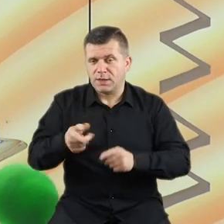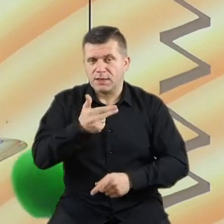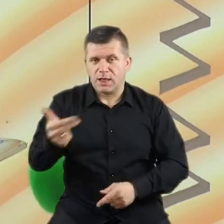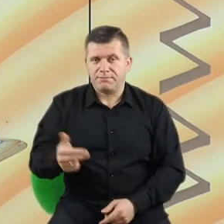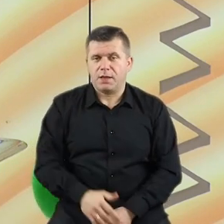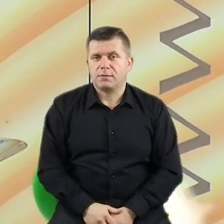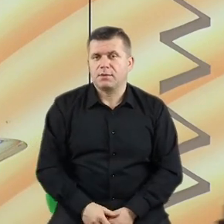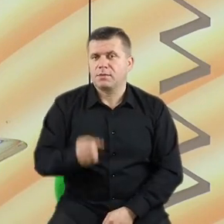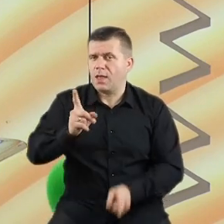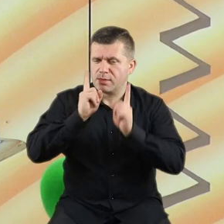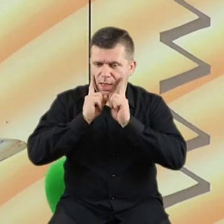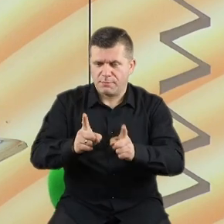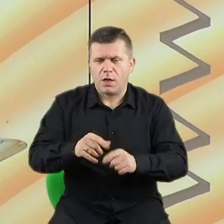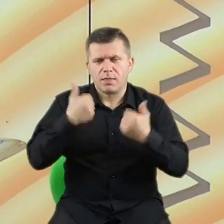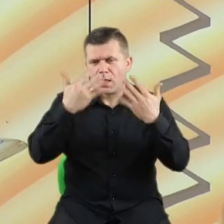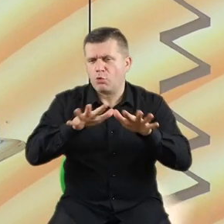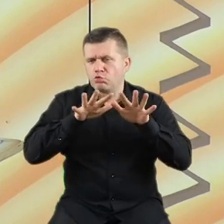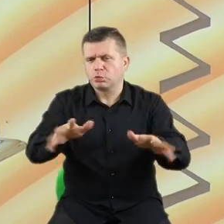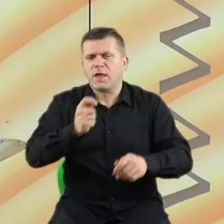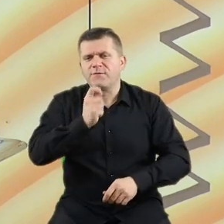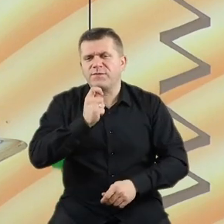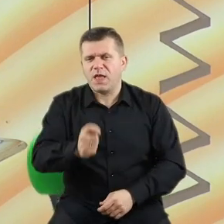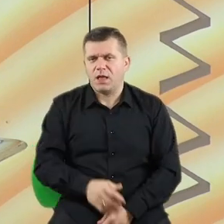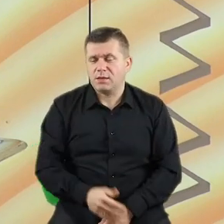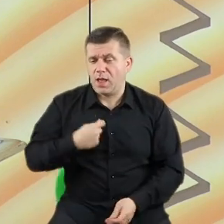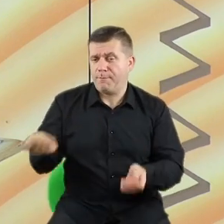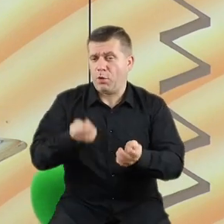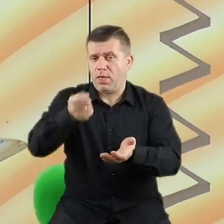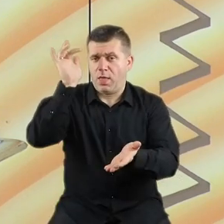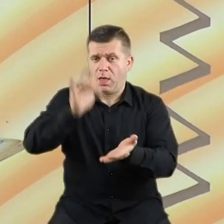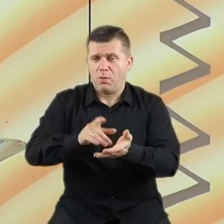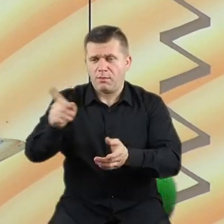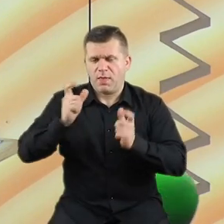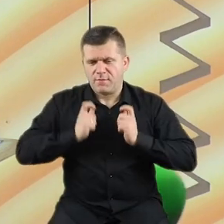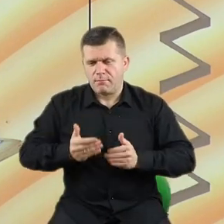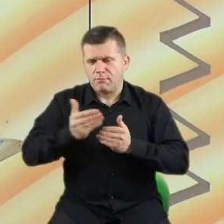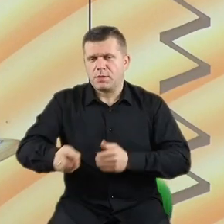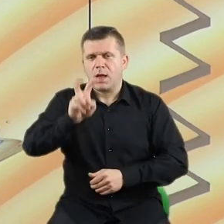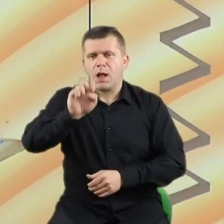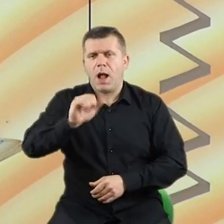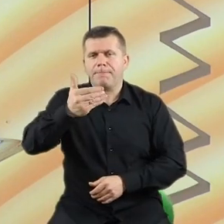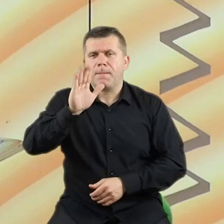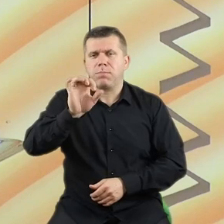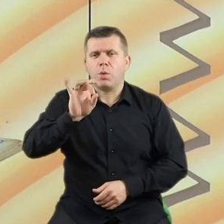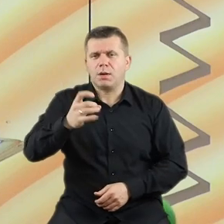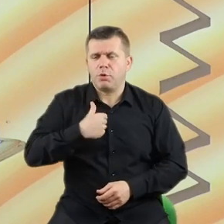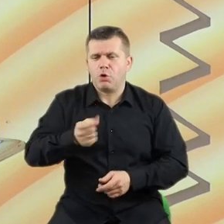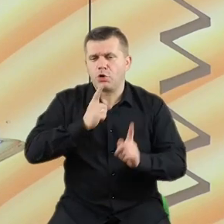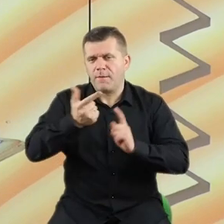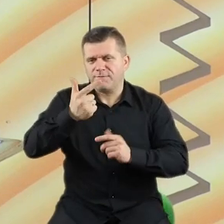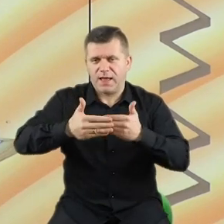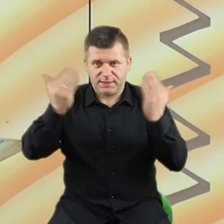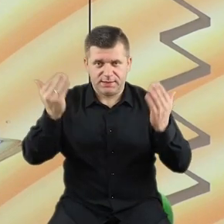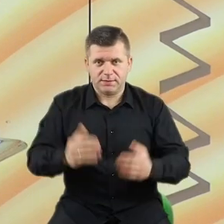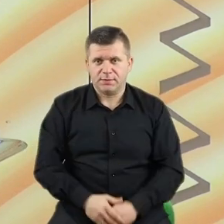temat, chociaż naprawdę udzielił mnóstwa wywiadów. Więc pojechałam do niego na wieś pod Hamburgiem i rozmawialiśmy przez 2 dni i to